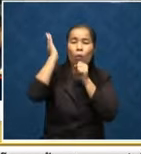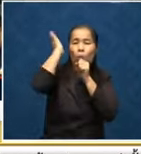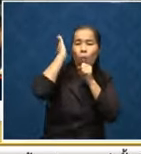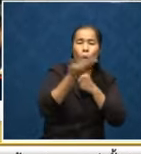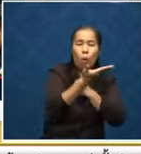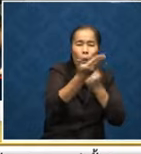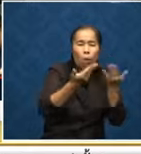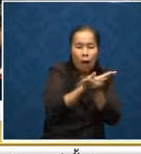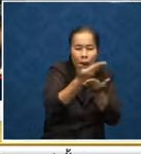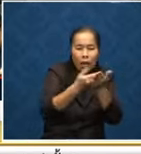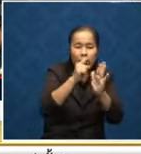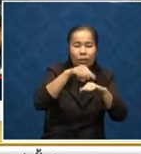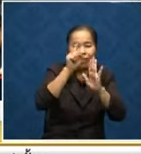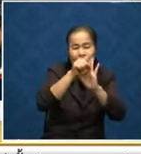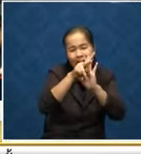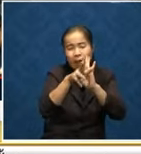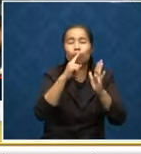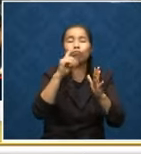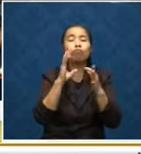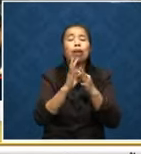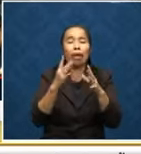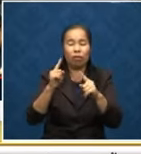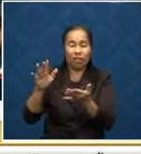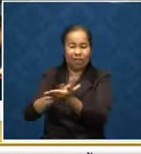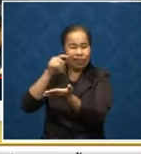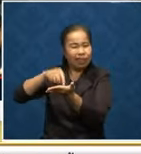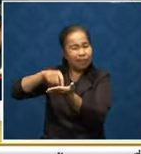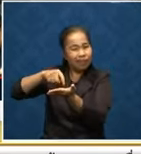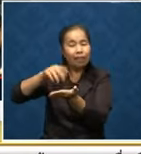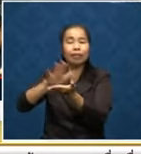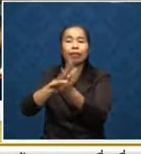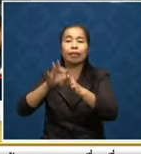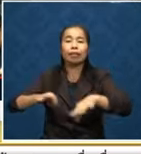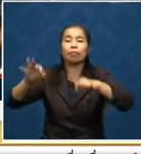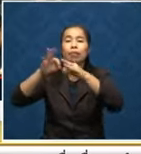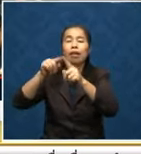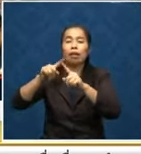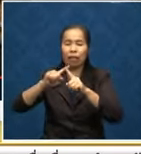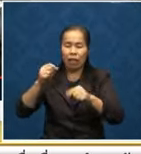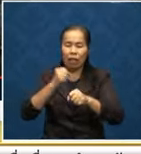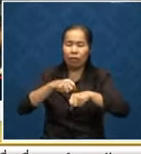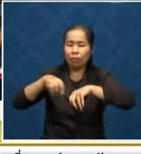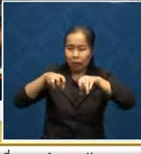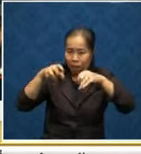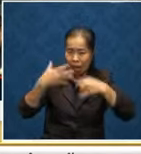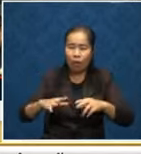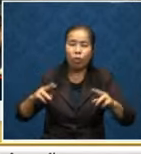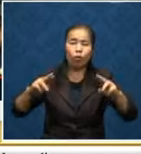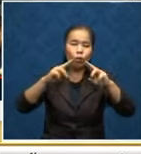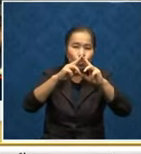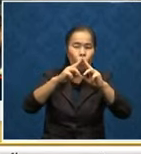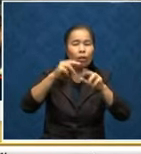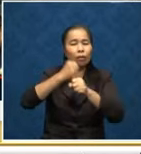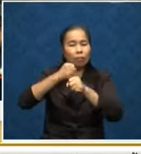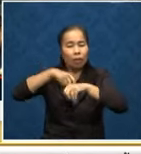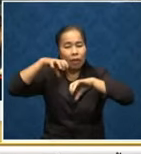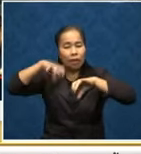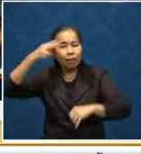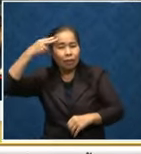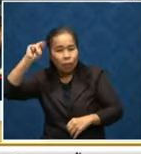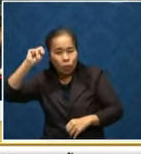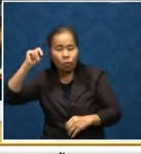นี้แห่งเดียวแต่ว่าเรื่องอื่นๆในเรื่องของเอกสารที่จะต้องดำเนินการไปที่หน่วยงานต่างๆไม่ว่าจะเป็นกระทรวงไม่ว่าจะเป็นที่ทำเนียบไปถึงท่าน